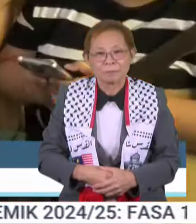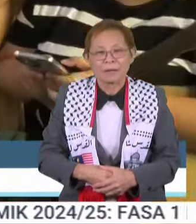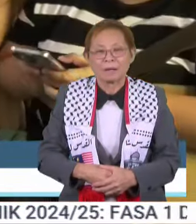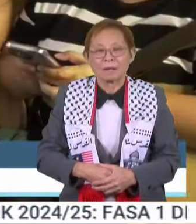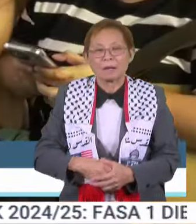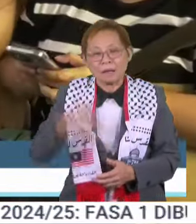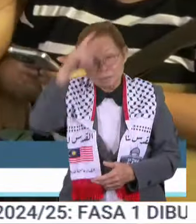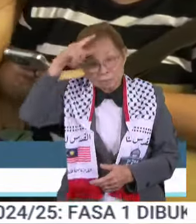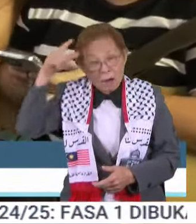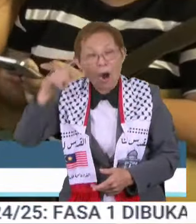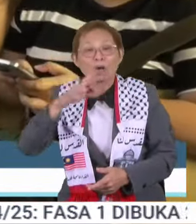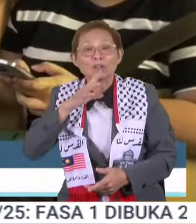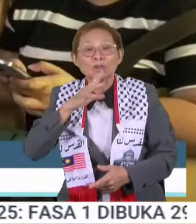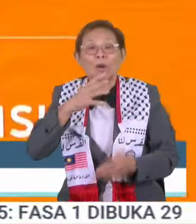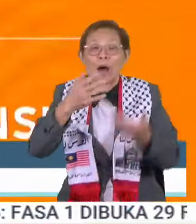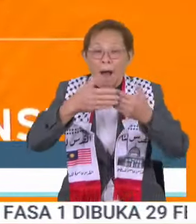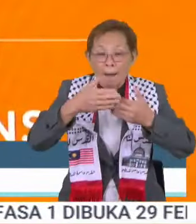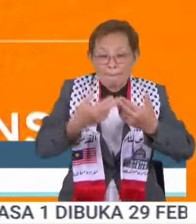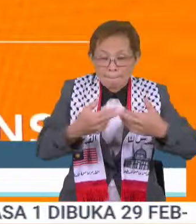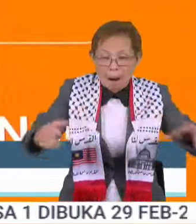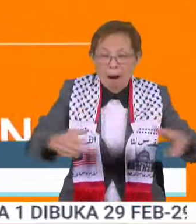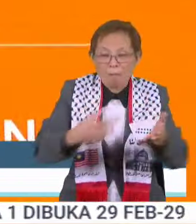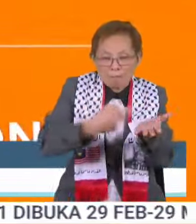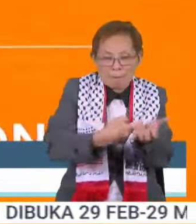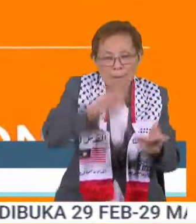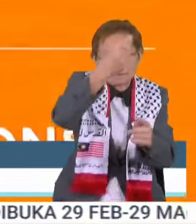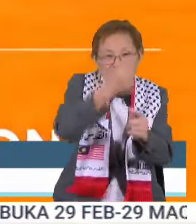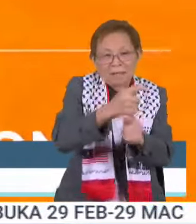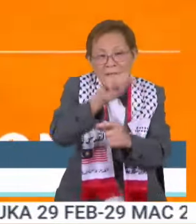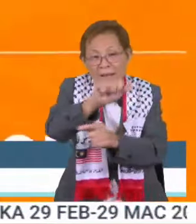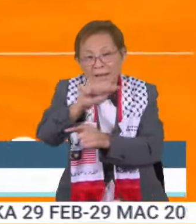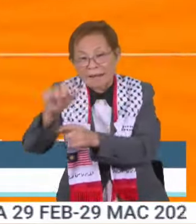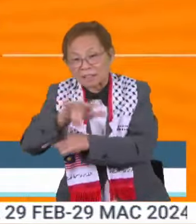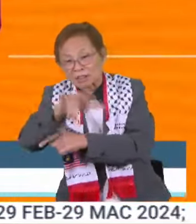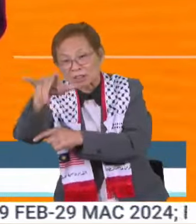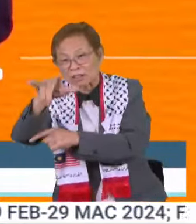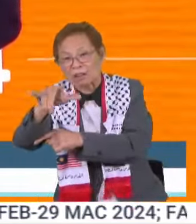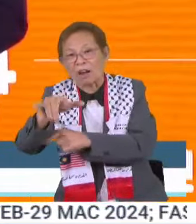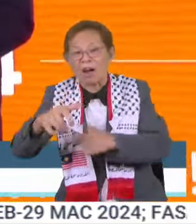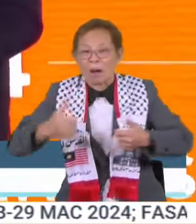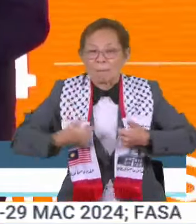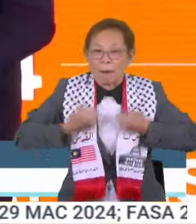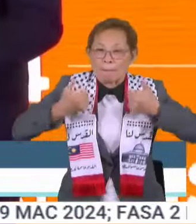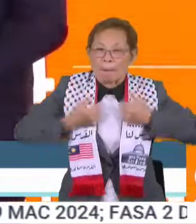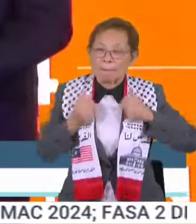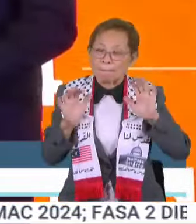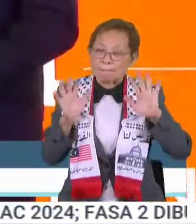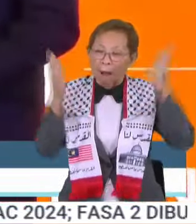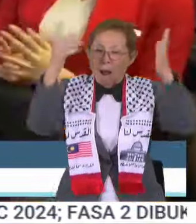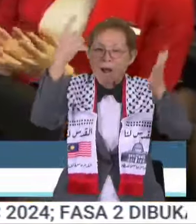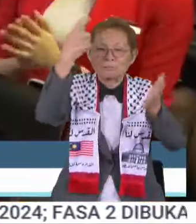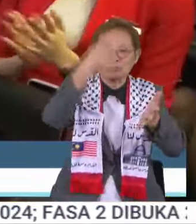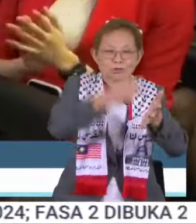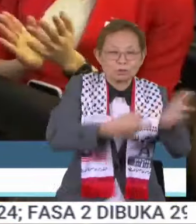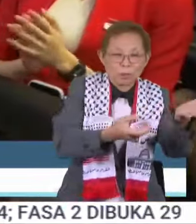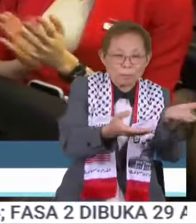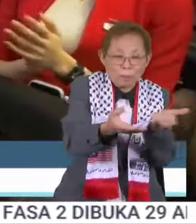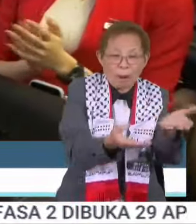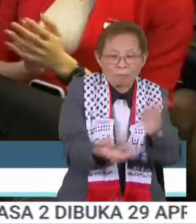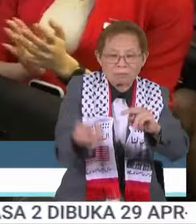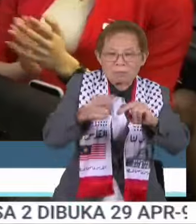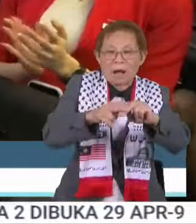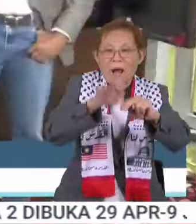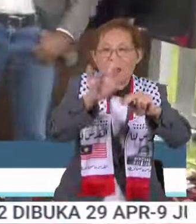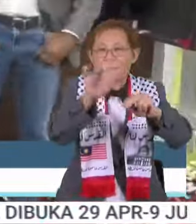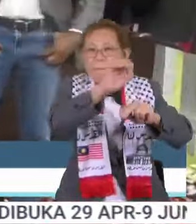Beliau berkata demikian selepas melancarkan tambang tetap AirAsia sempena Hari Raya Aidilfitri. Cukai perkhidmatan dinaikkan